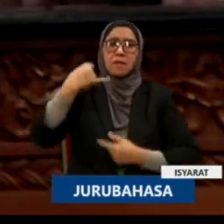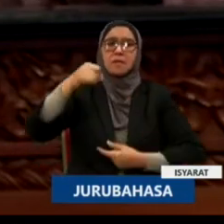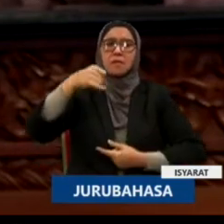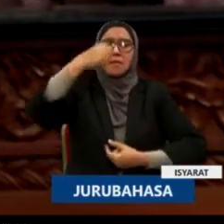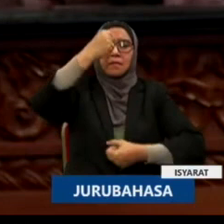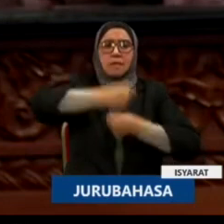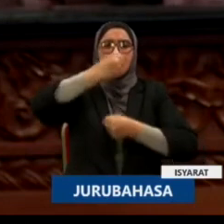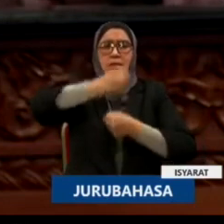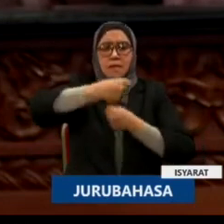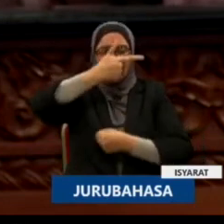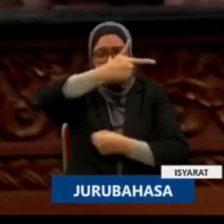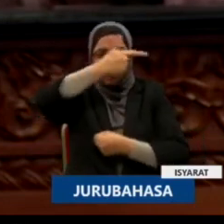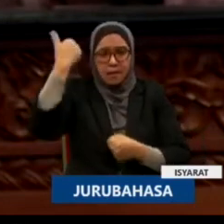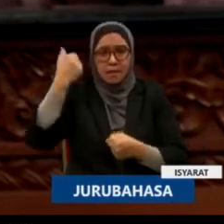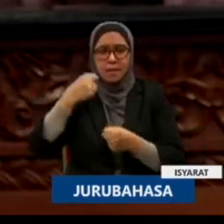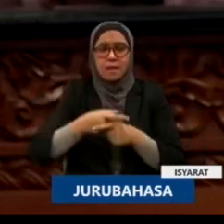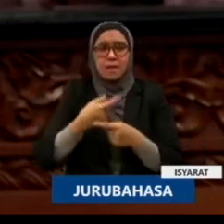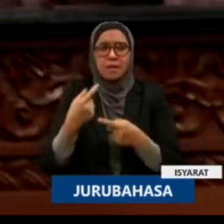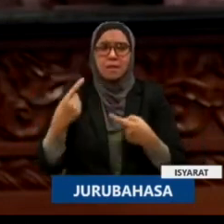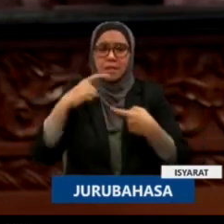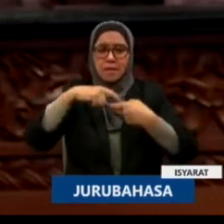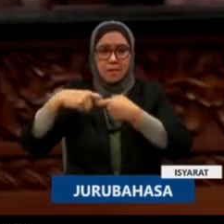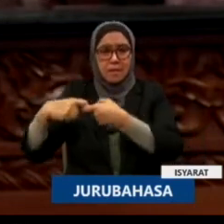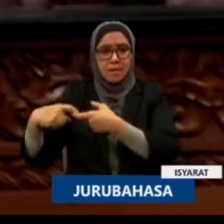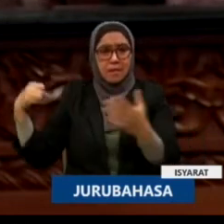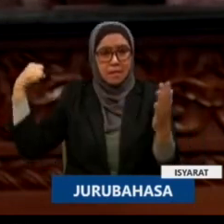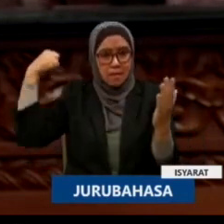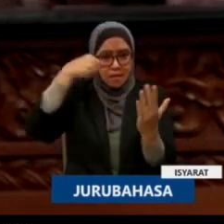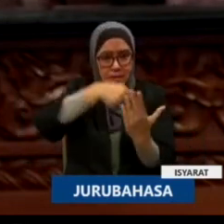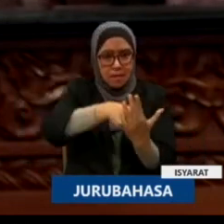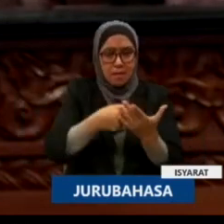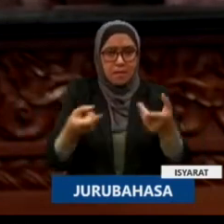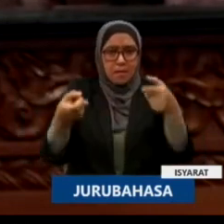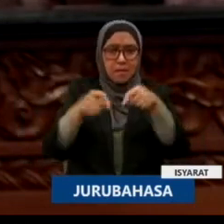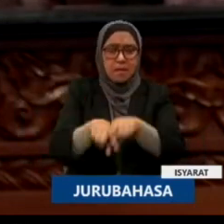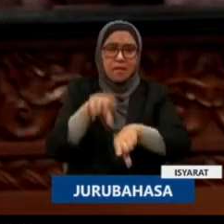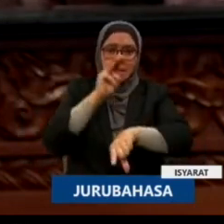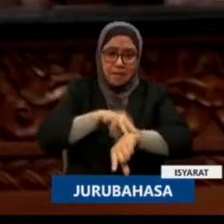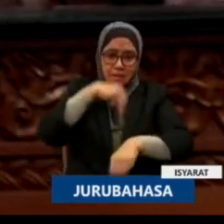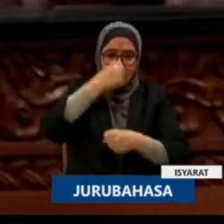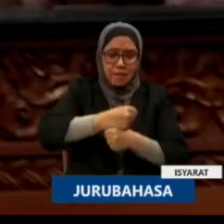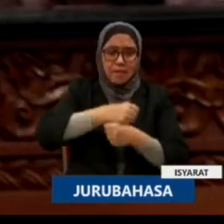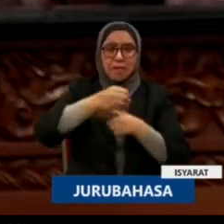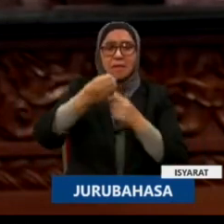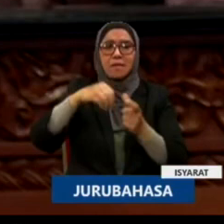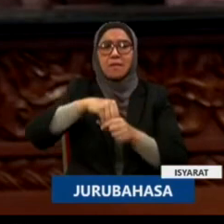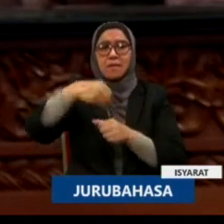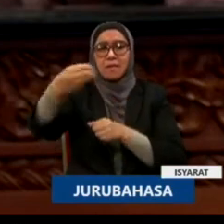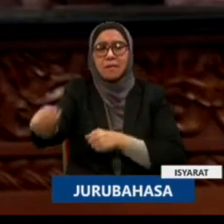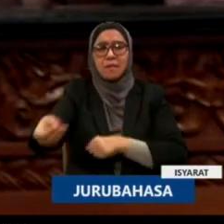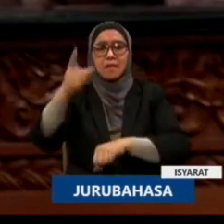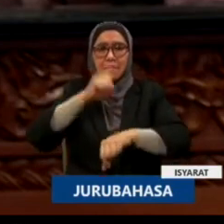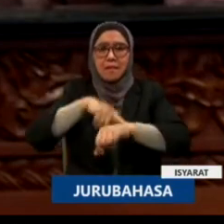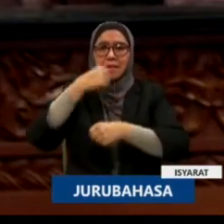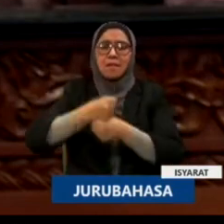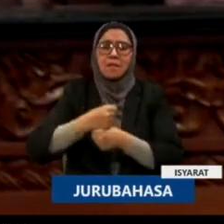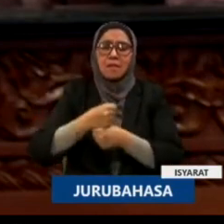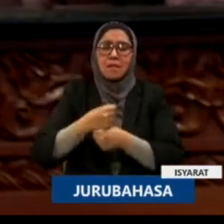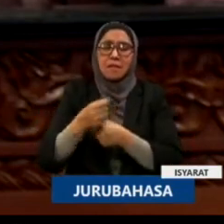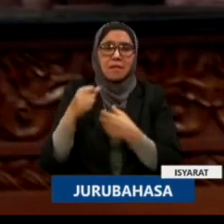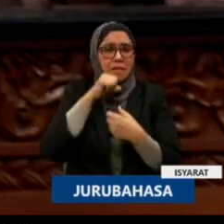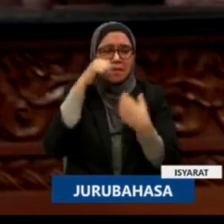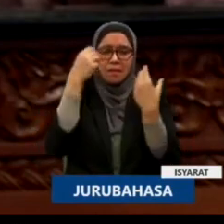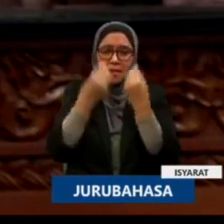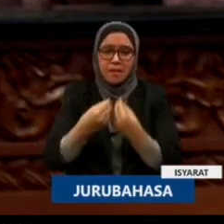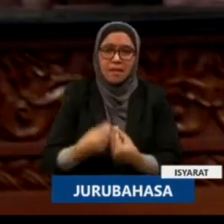disebabkan oleh kemalangan saja sama Adit masih bertugas atau diluar masa petugas Tak kiro sama adem di mana saja